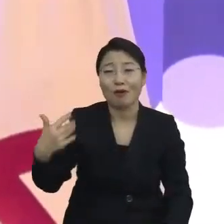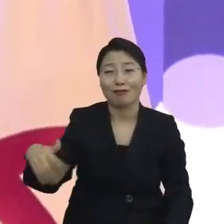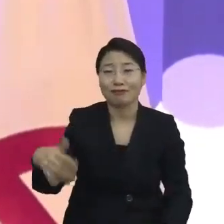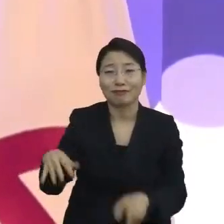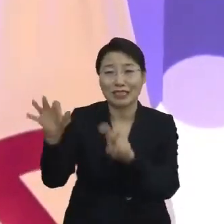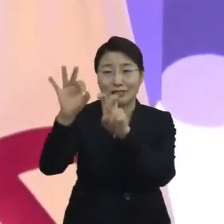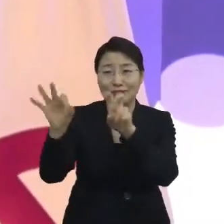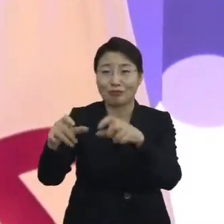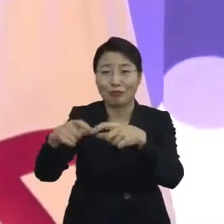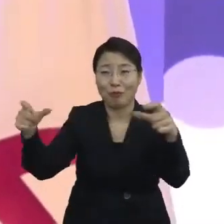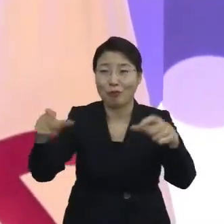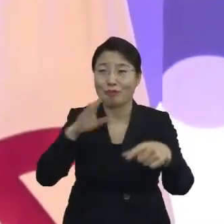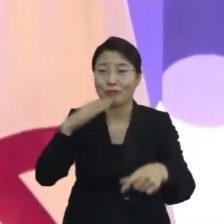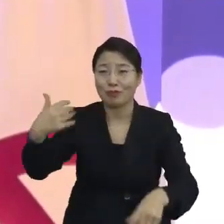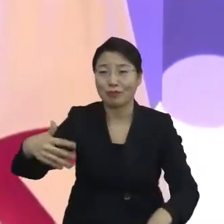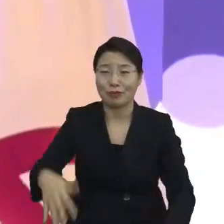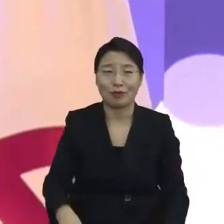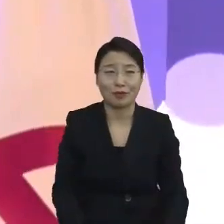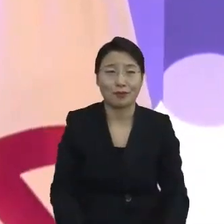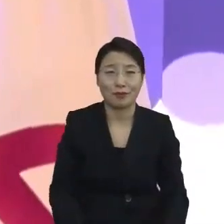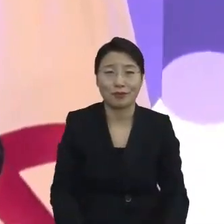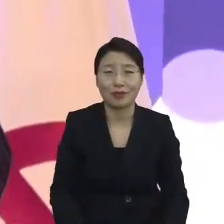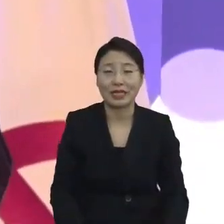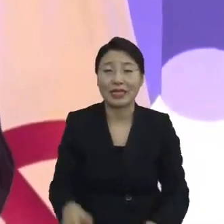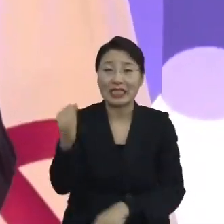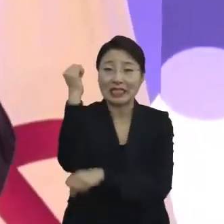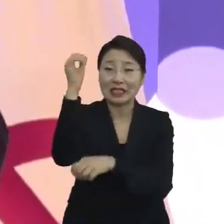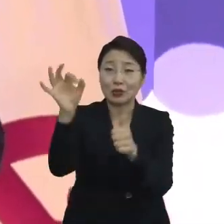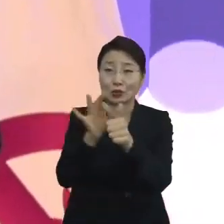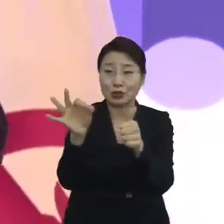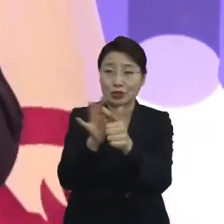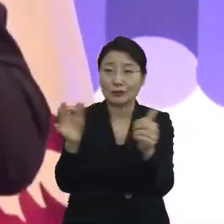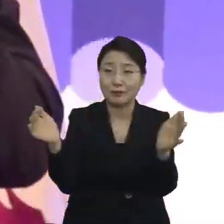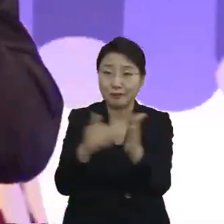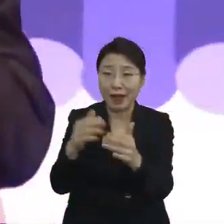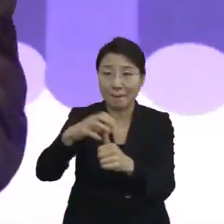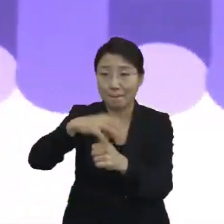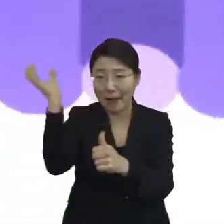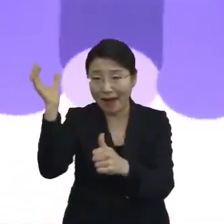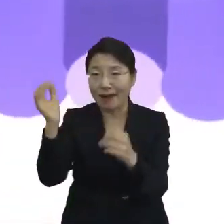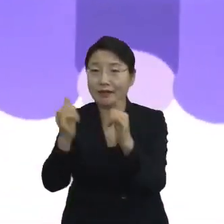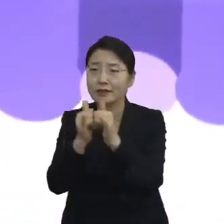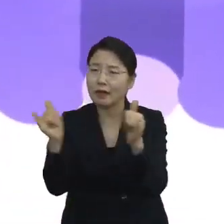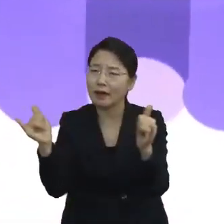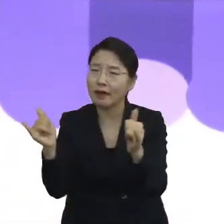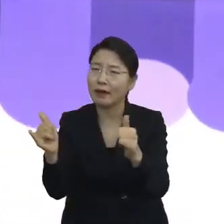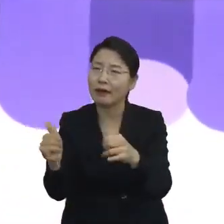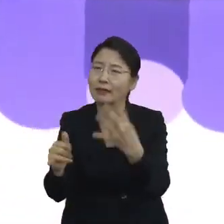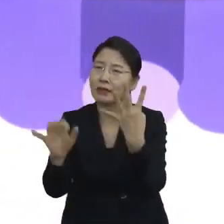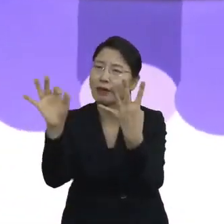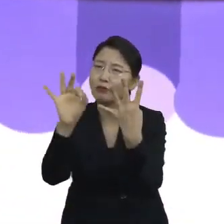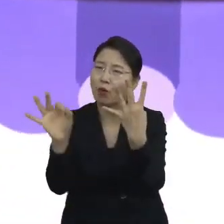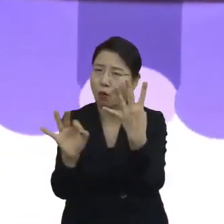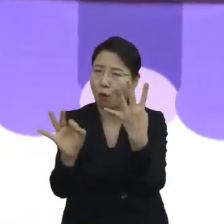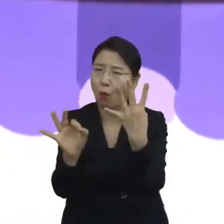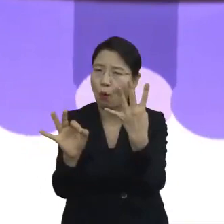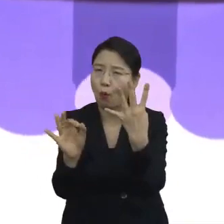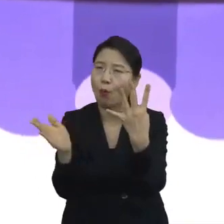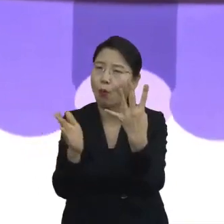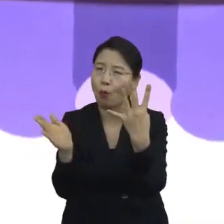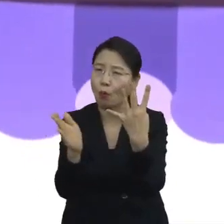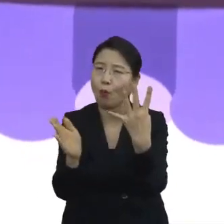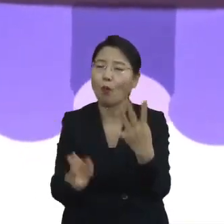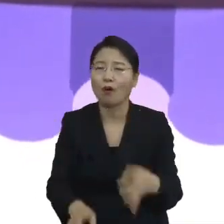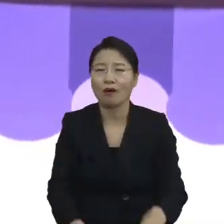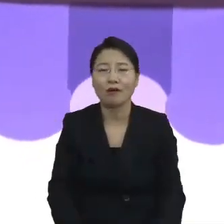숫자입니다. 더군다나 탈피율, 그러니까 기초수급자에서 벗어나는 비율이 한 4%인가 나왔었어요.